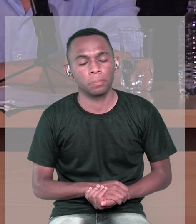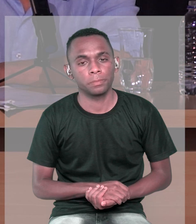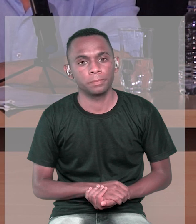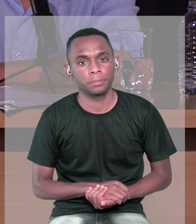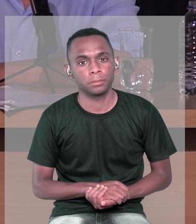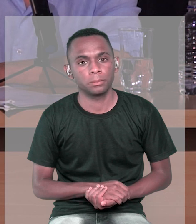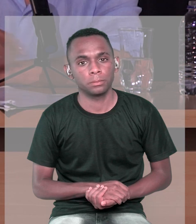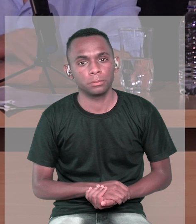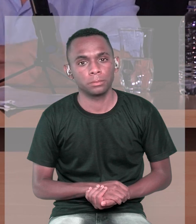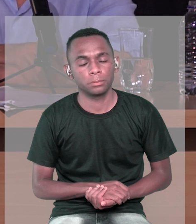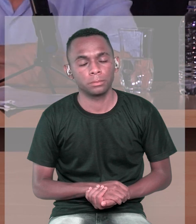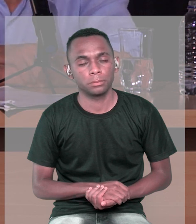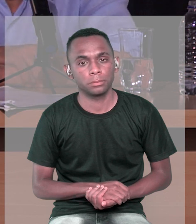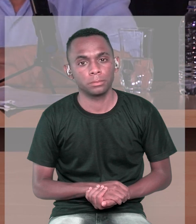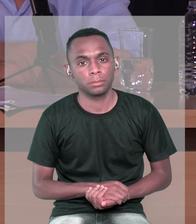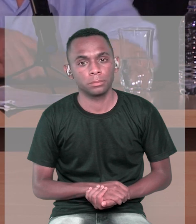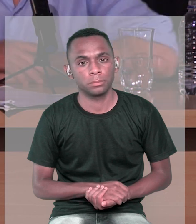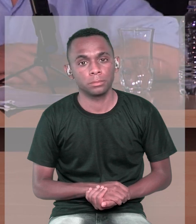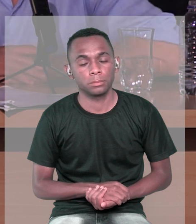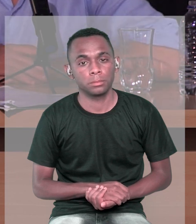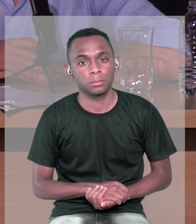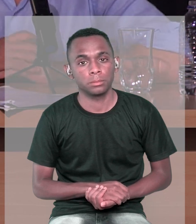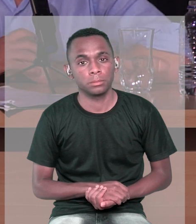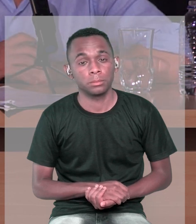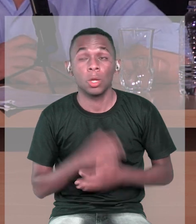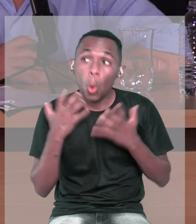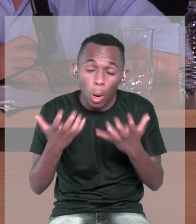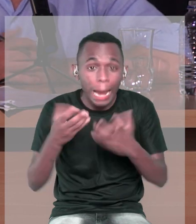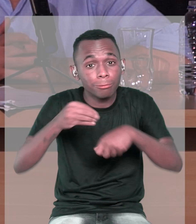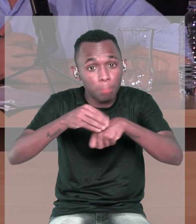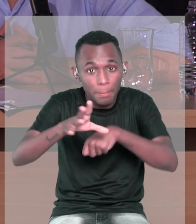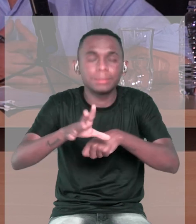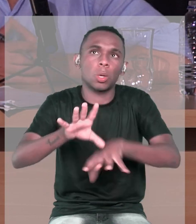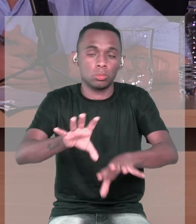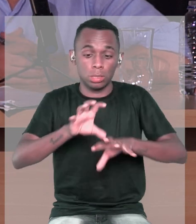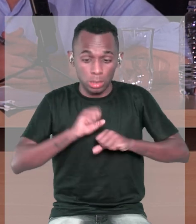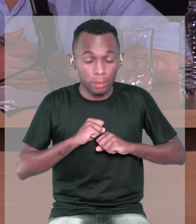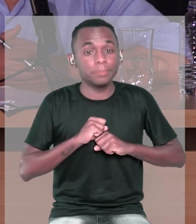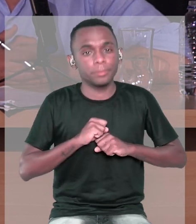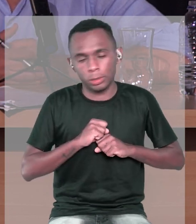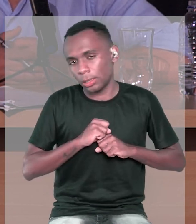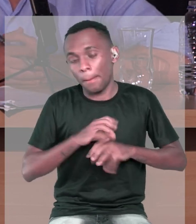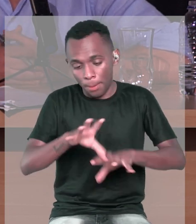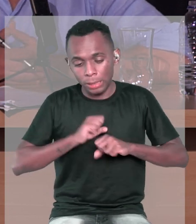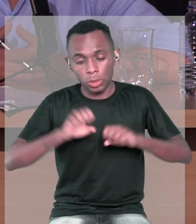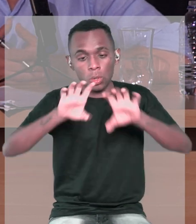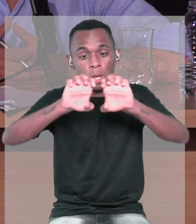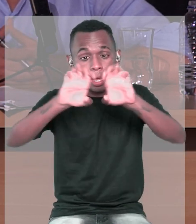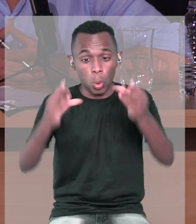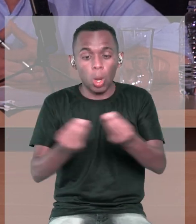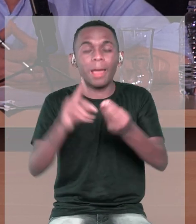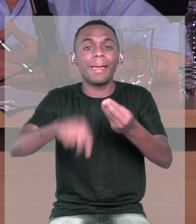bien être habité par lui. O próprio do que eu estou querendo dizer com apropriação ecológica é